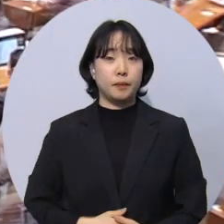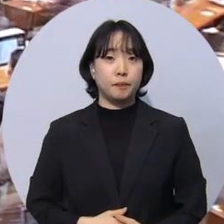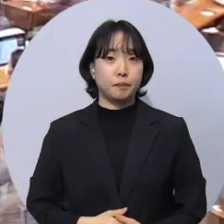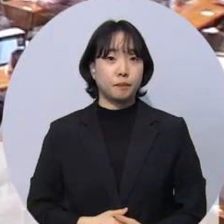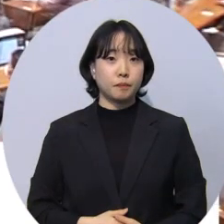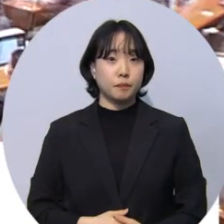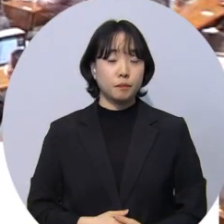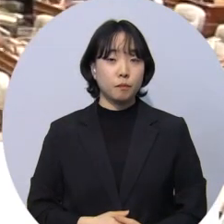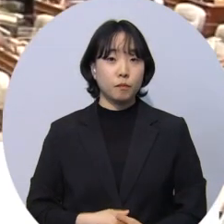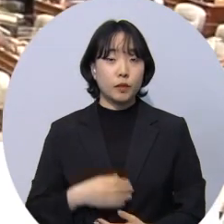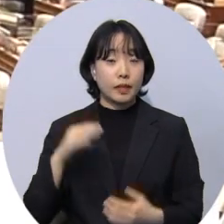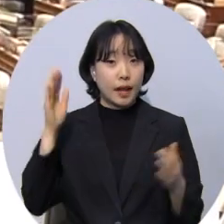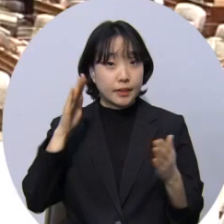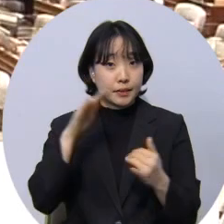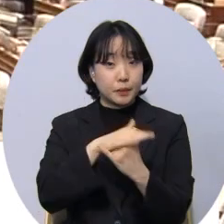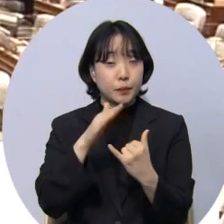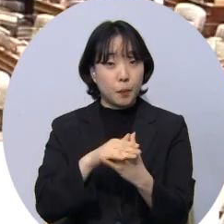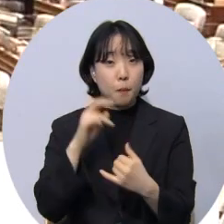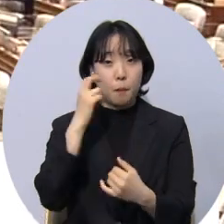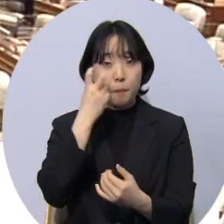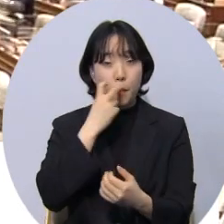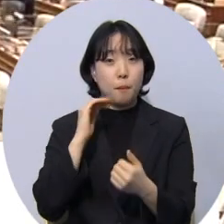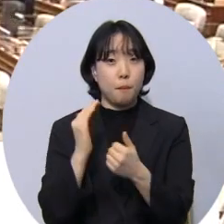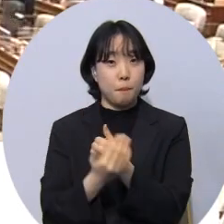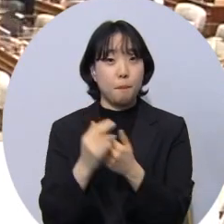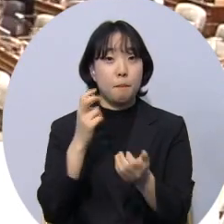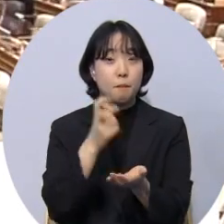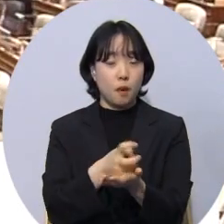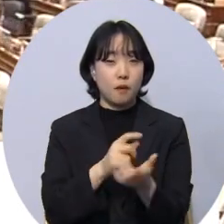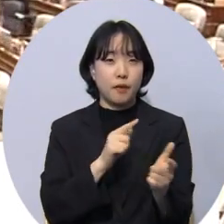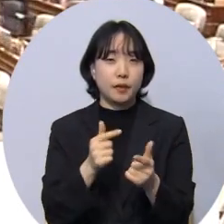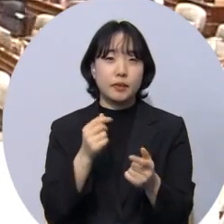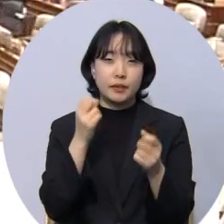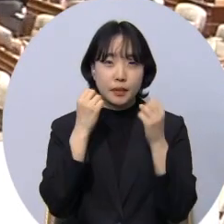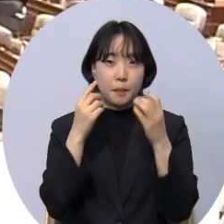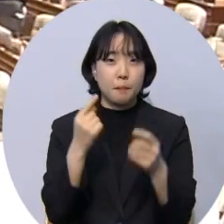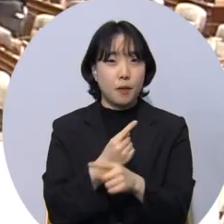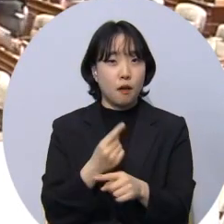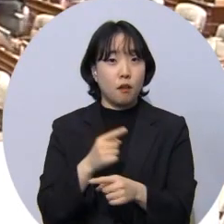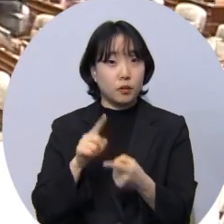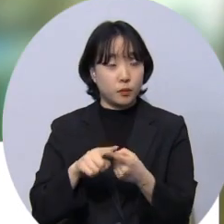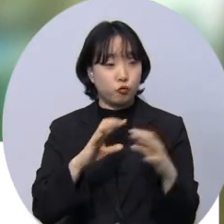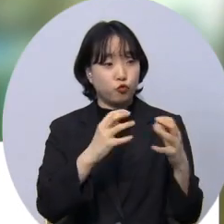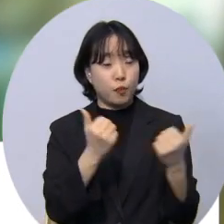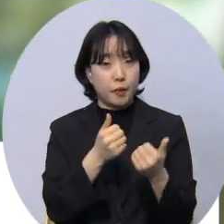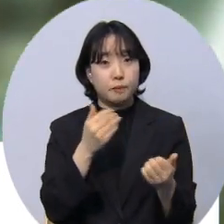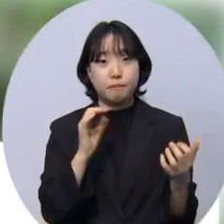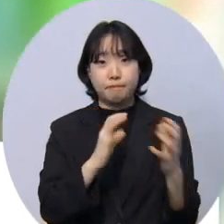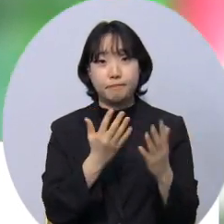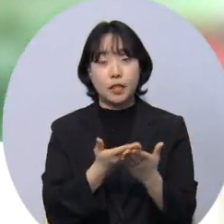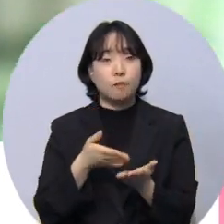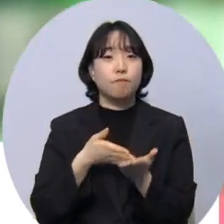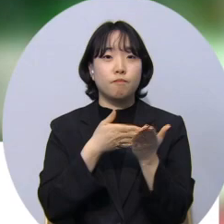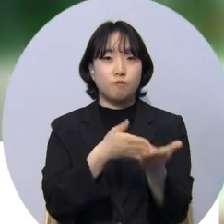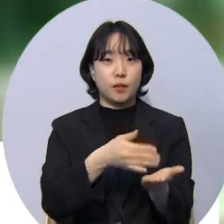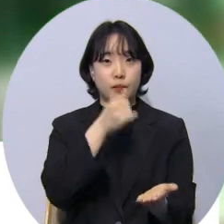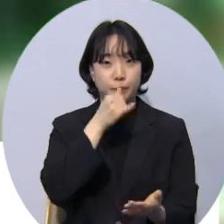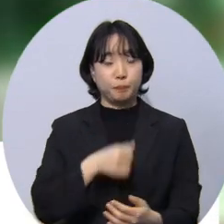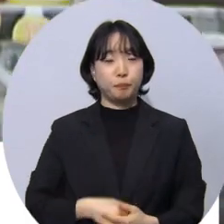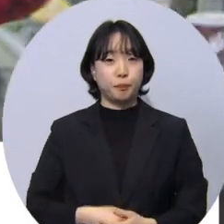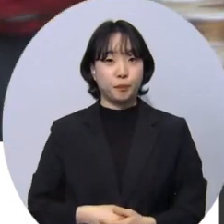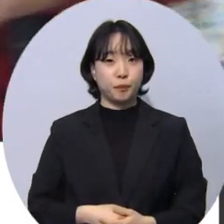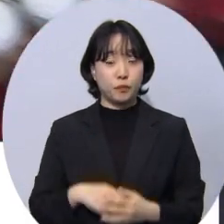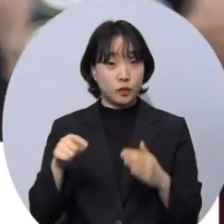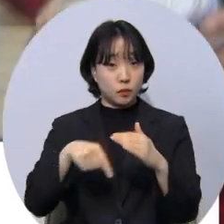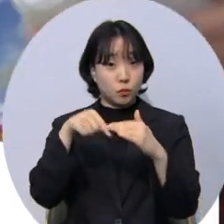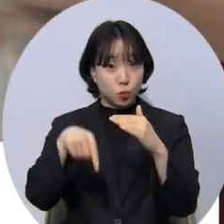보호법 등 여섯 개 법률이 개정안도 지난해 12월 국회에 제출됐습니다 여기에는 사업자가 신분